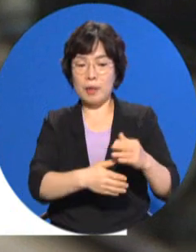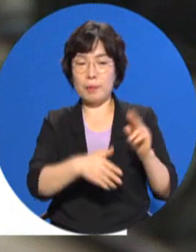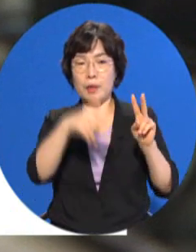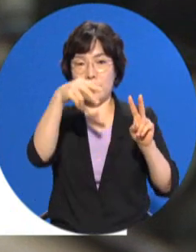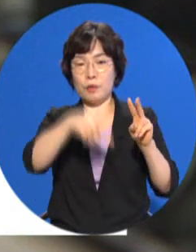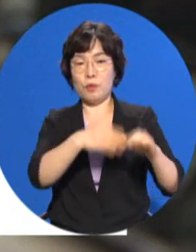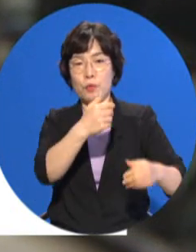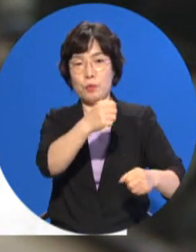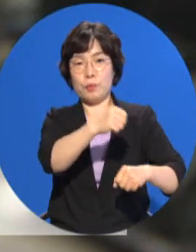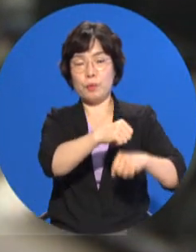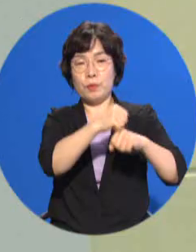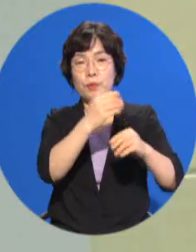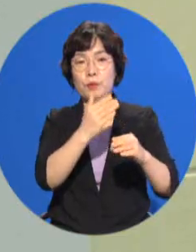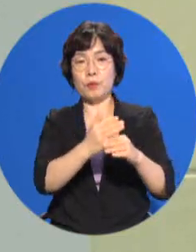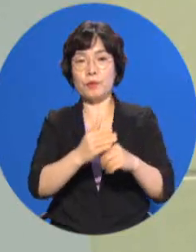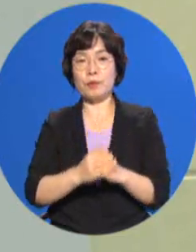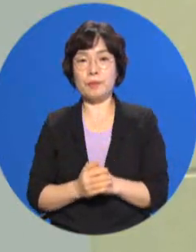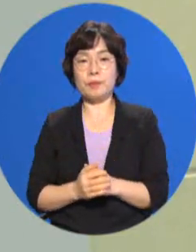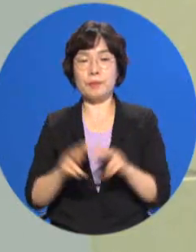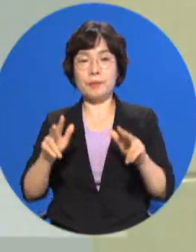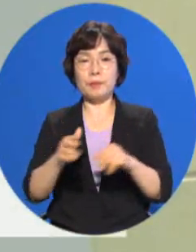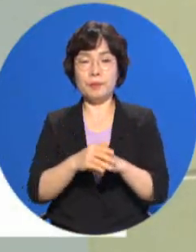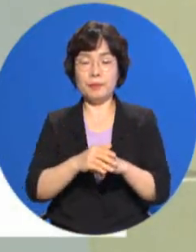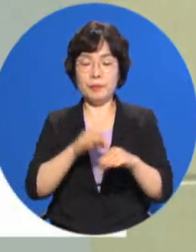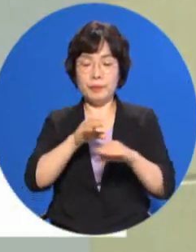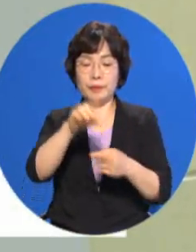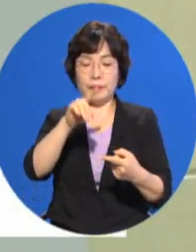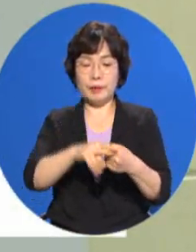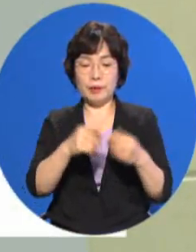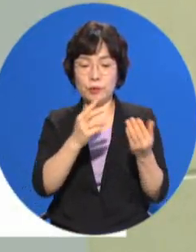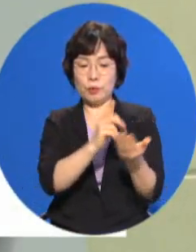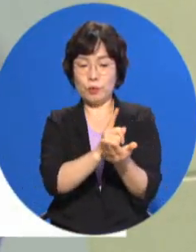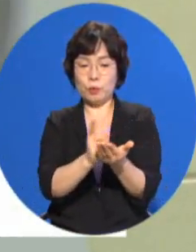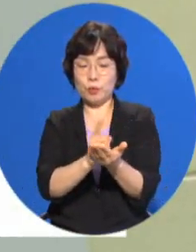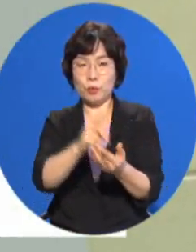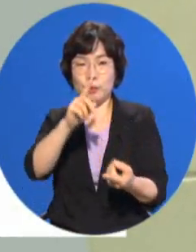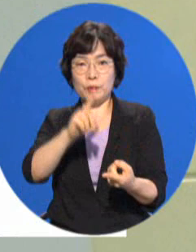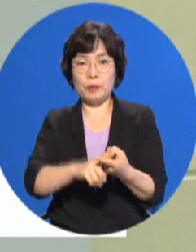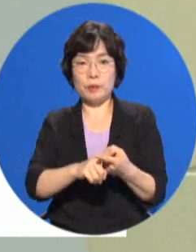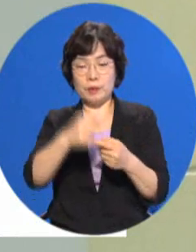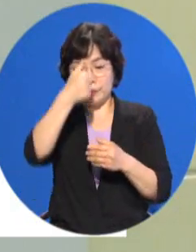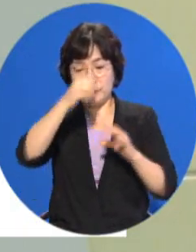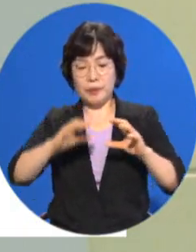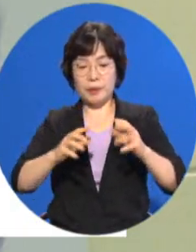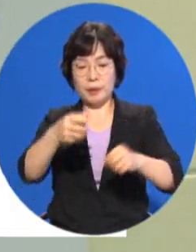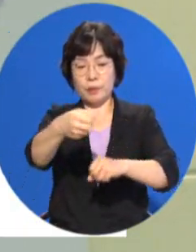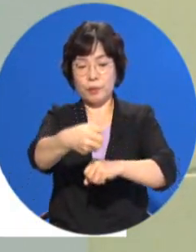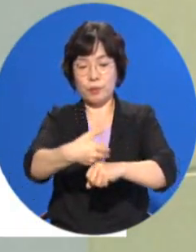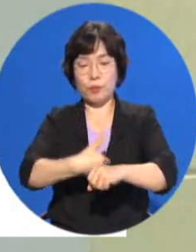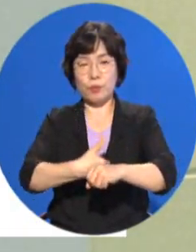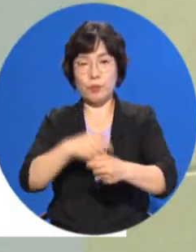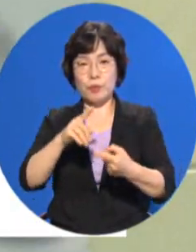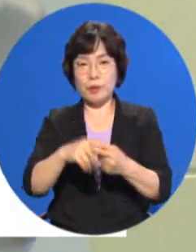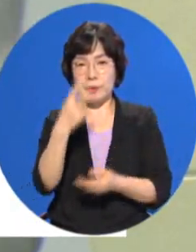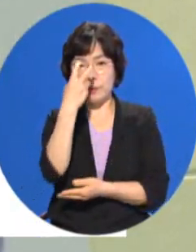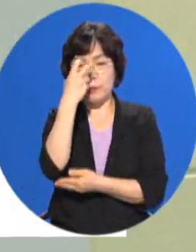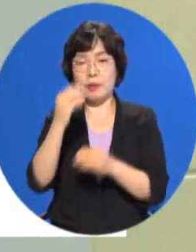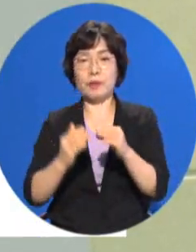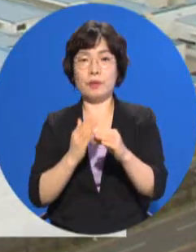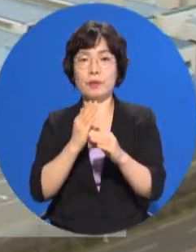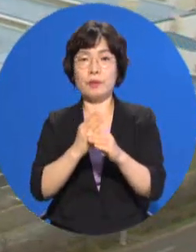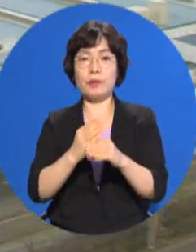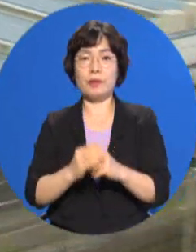2주분밖에 남아있지 않습니다. 현재 셀토스 클러스터 관련해 인도 현지 부품 수급 상황을 예의주시하고